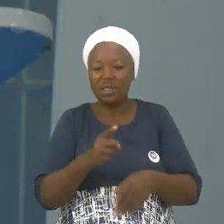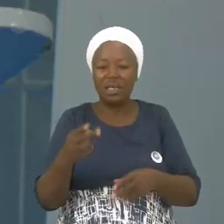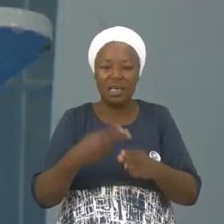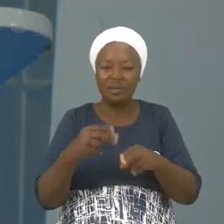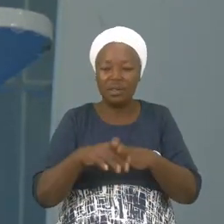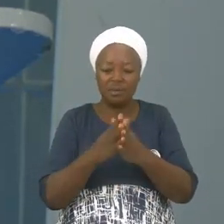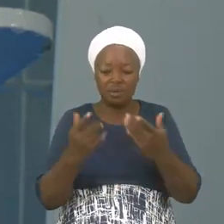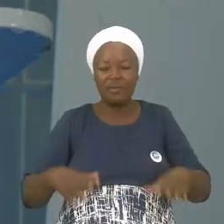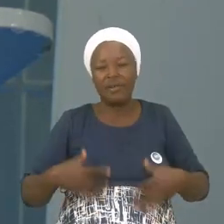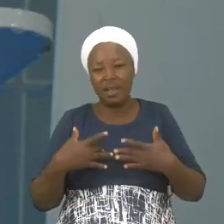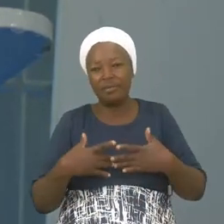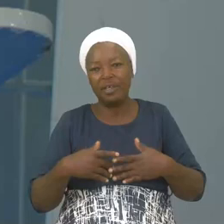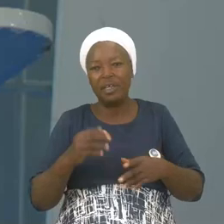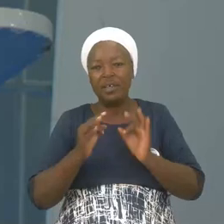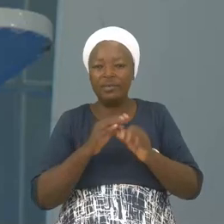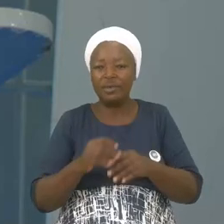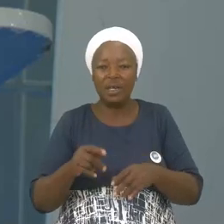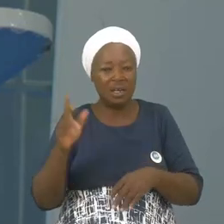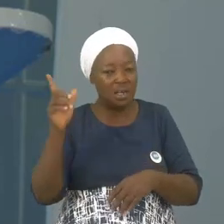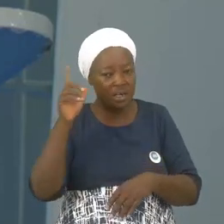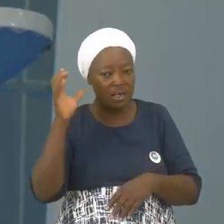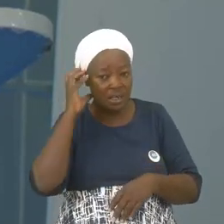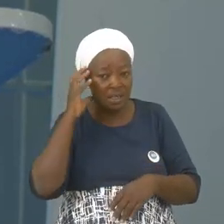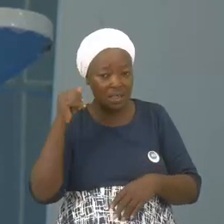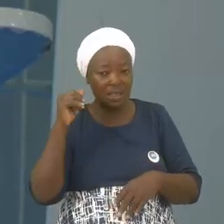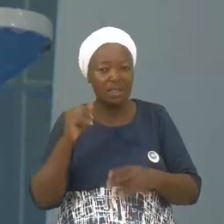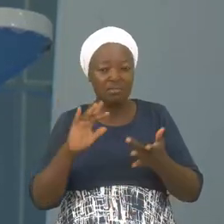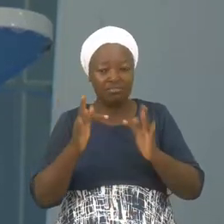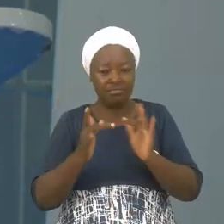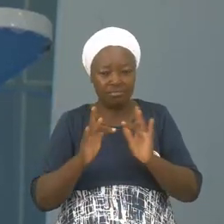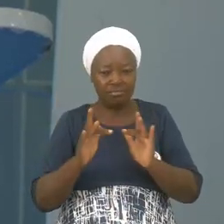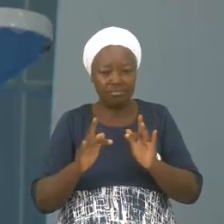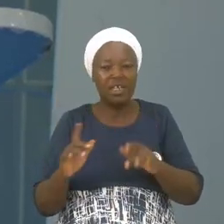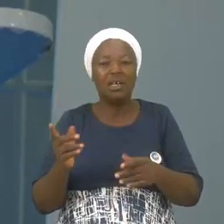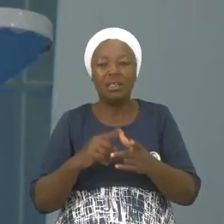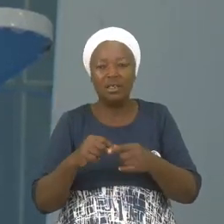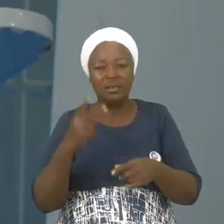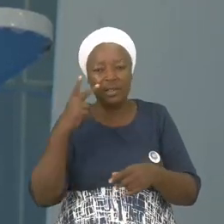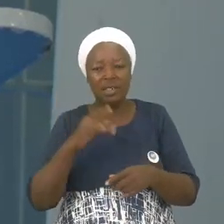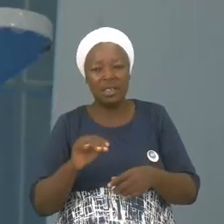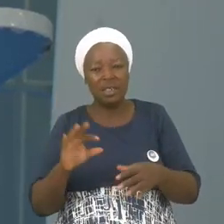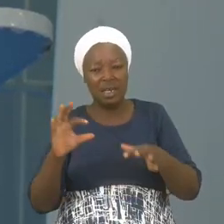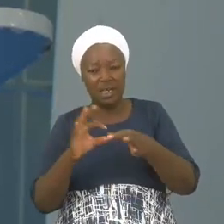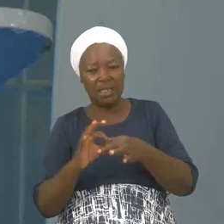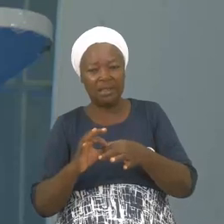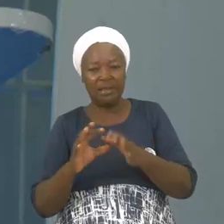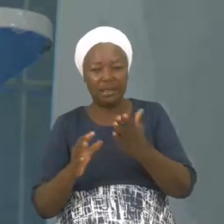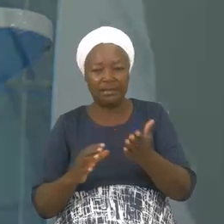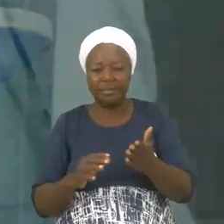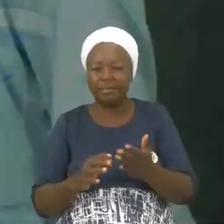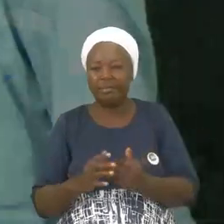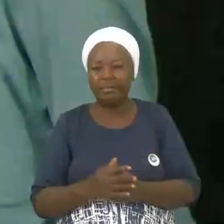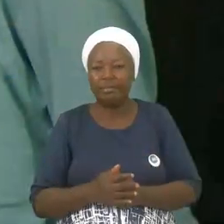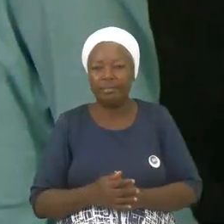Donnons-leur les fiches de décision. Comme nous écrivons leur nom, le ciel se réjouit. Si vous suivez en